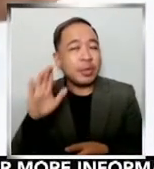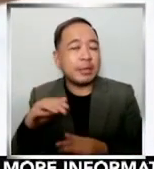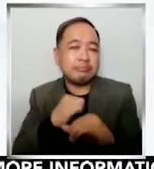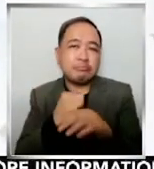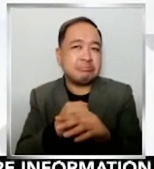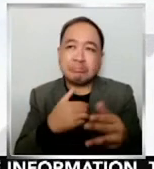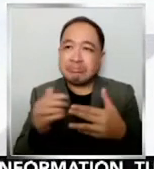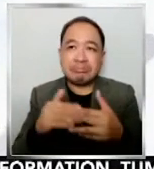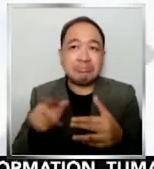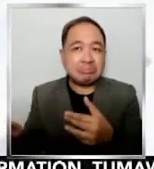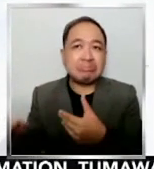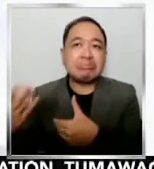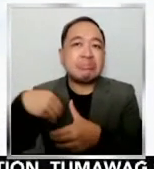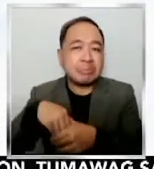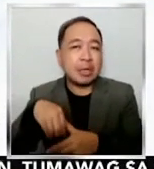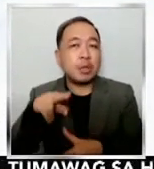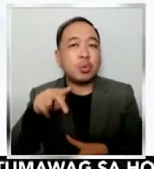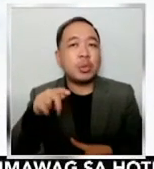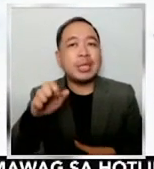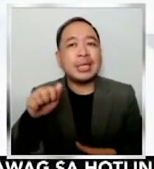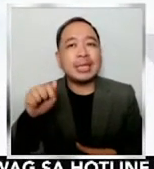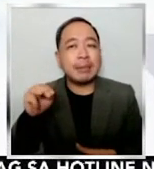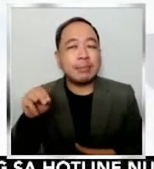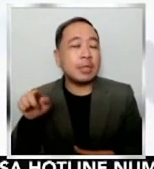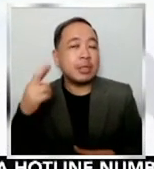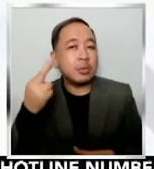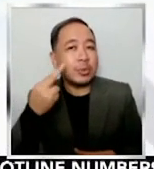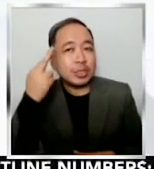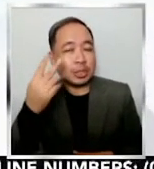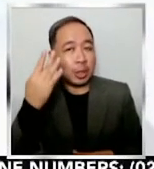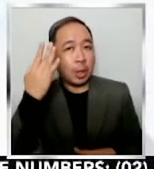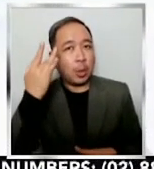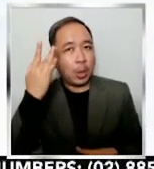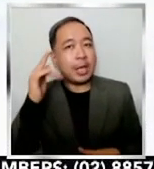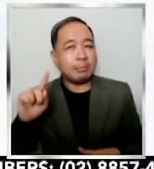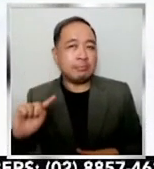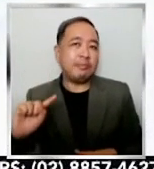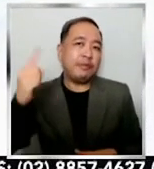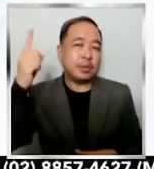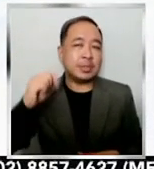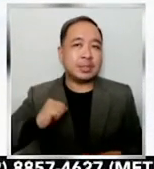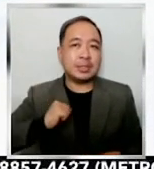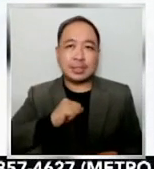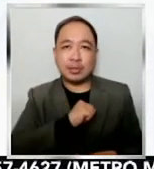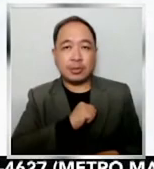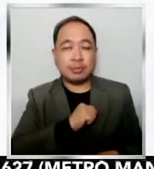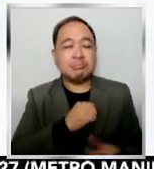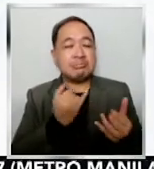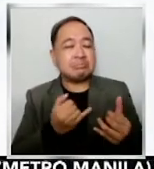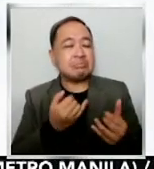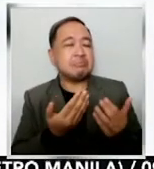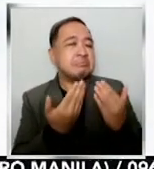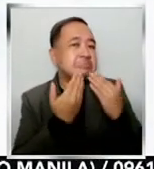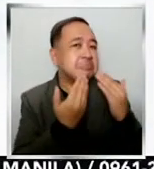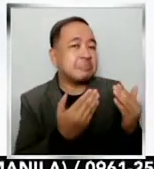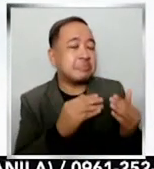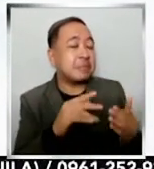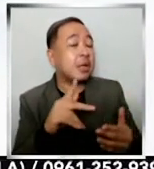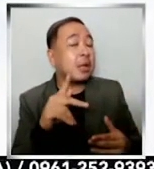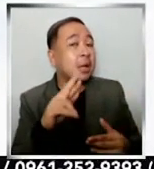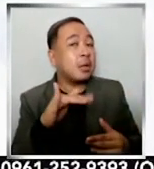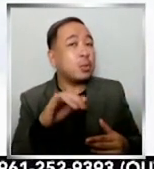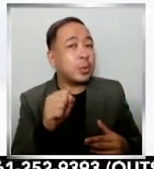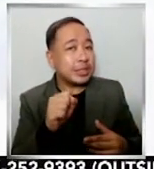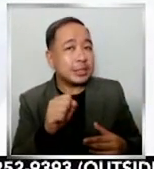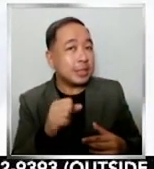Robin, isa ito sa mga dahilan kung bakit siya naging number one senator. Kaya ganun na lang ang pasasalamat niya kay Chris na hindi raw naapektuhan ng